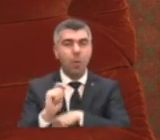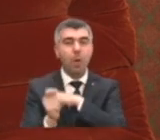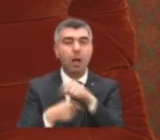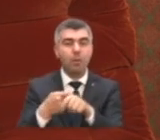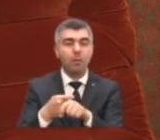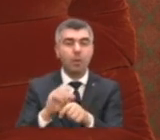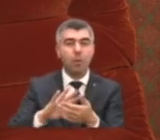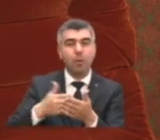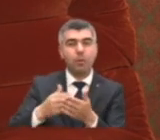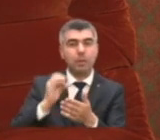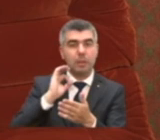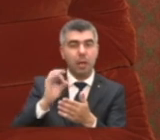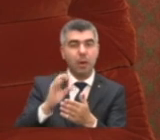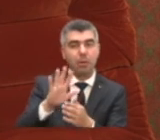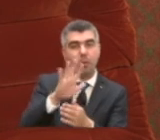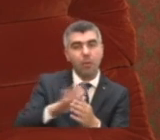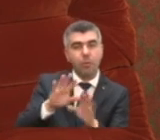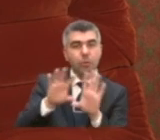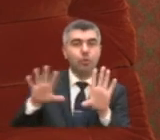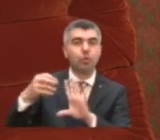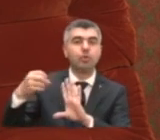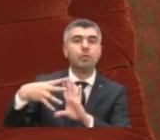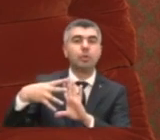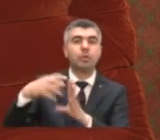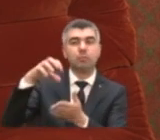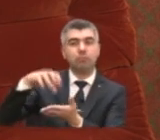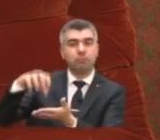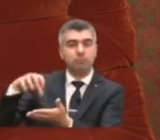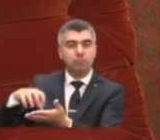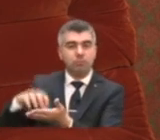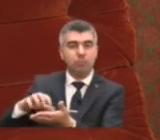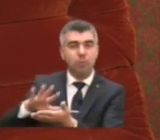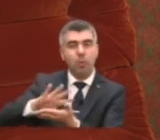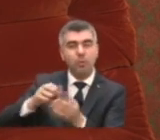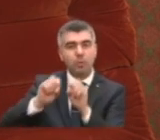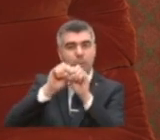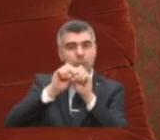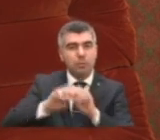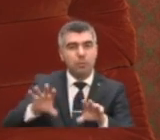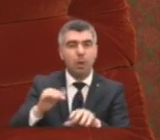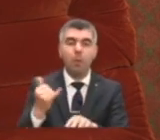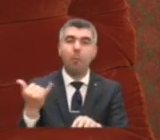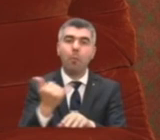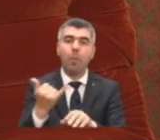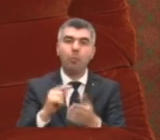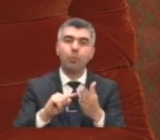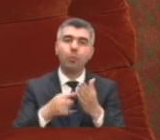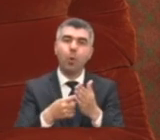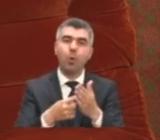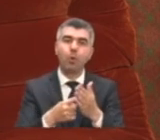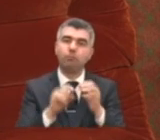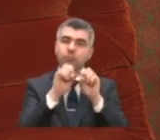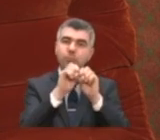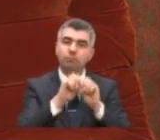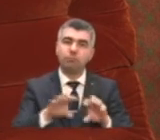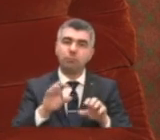المهم لكلفة تكنولوجيا للطاقة الشمسية، وبغينا نحطوا فيهم واحد شبكة كهربائية صغيرة في هذه